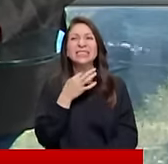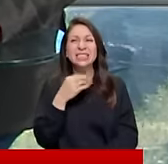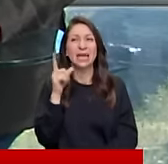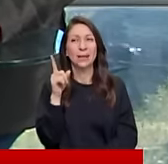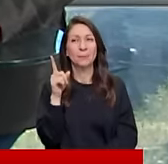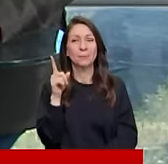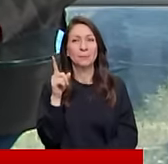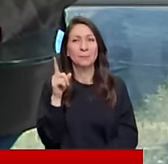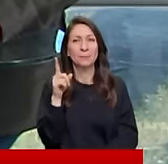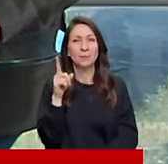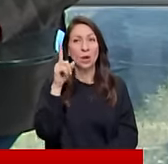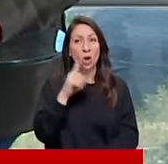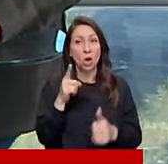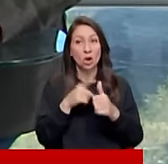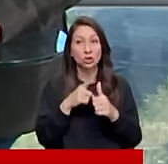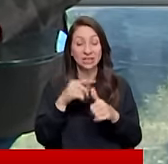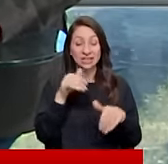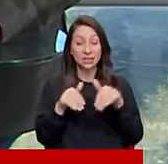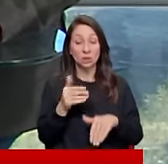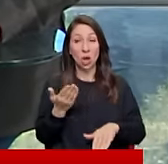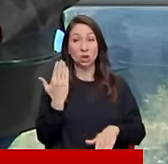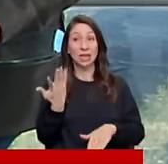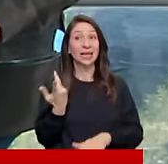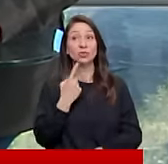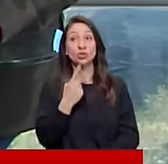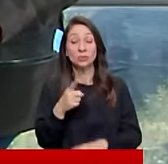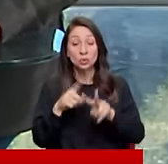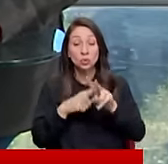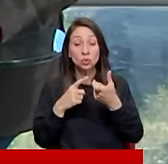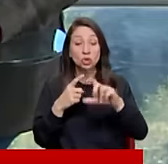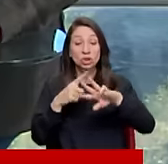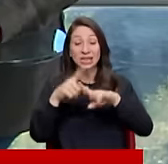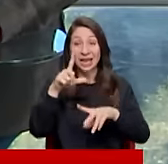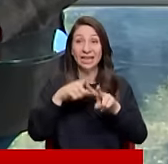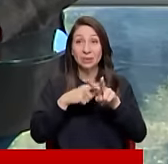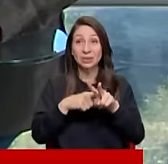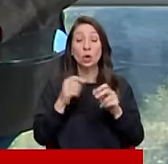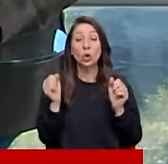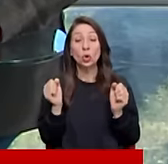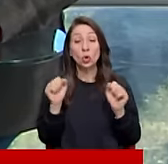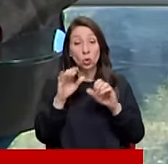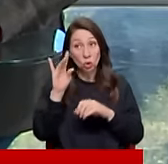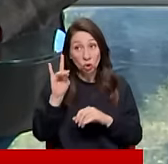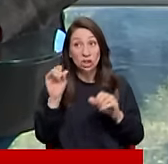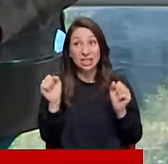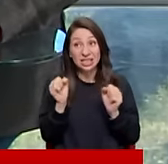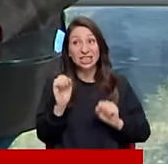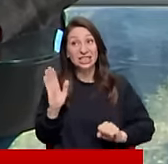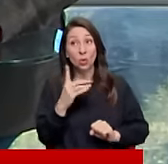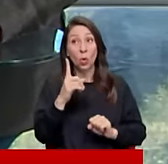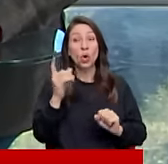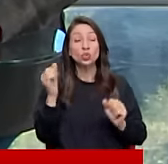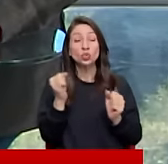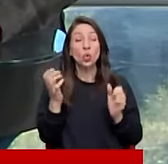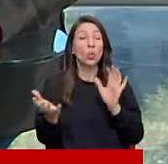rica edeyim. Önce seçimden önce ne söylemişti Yücel Yılmaz? Kurt kışı geçirir de hani o yaşadığı yediği